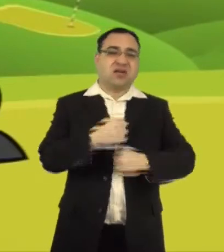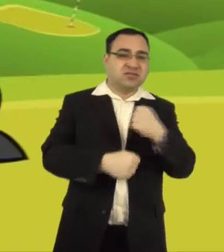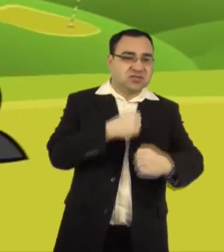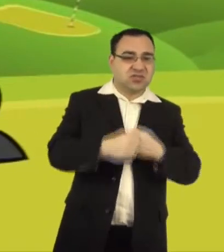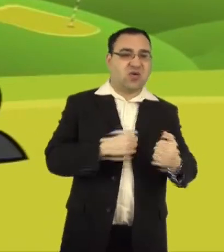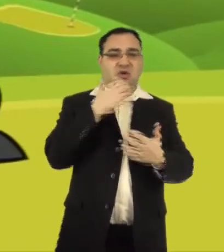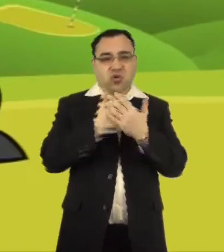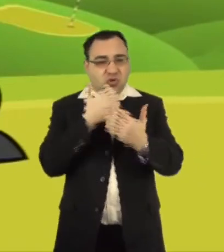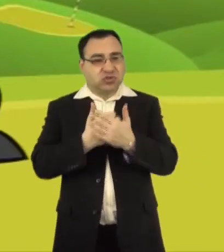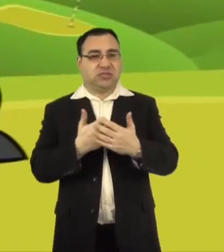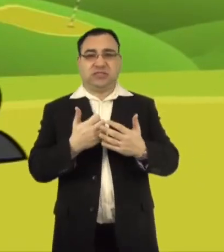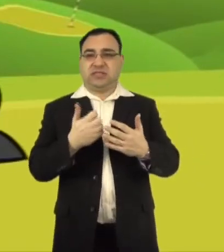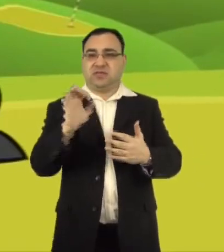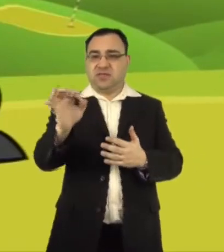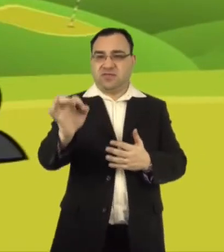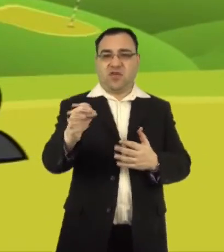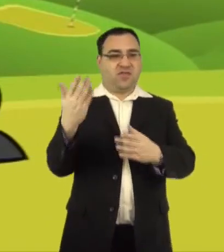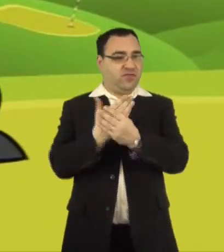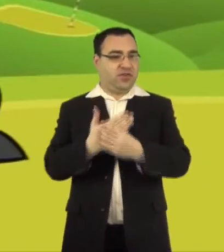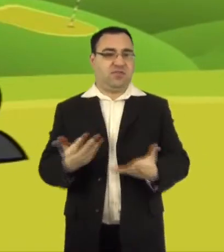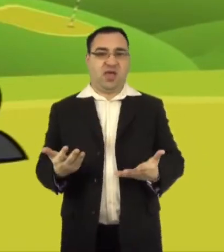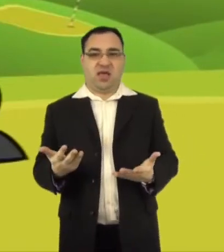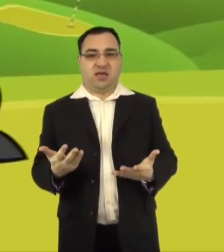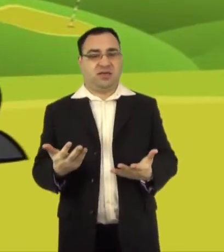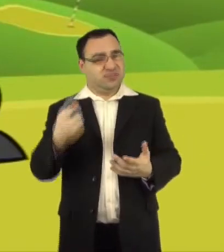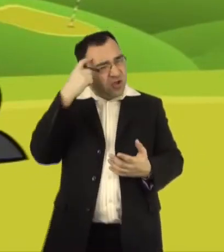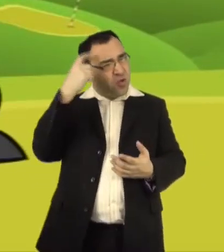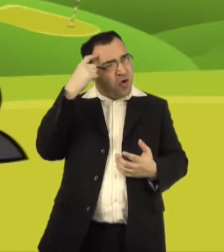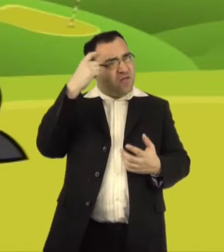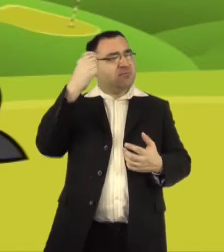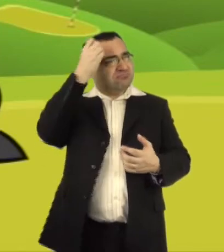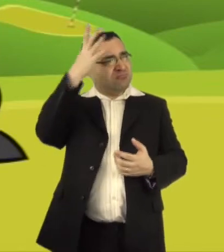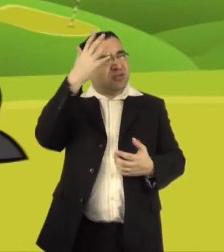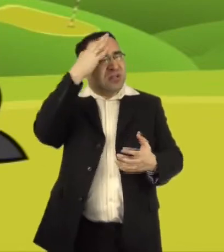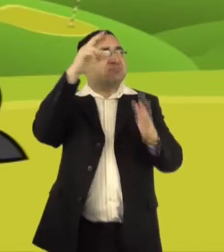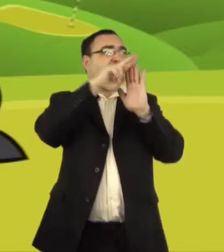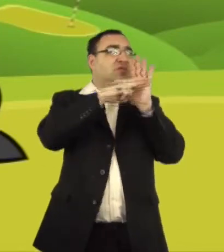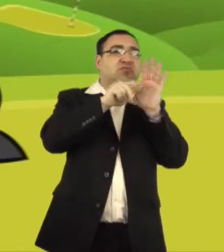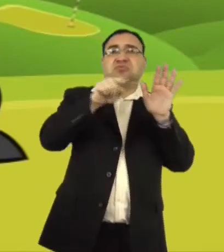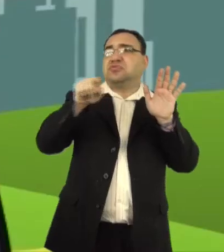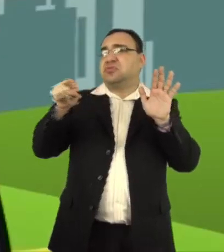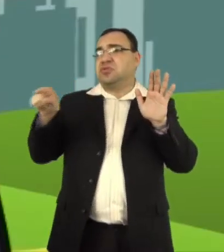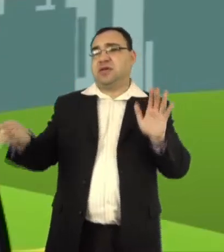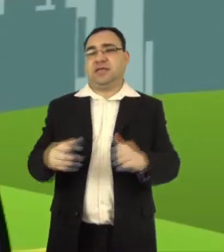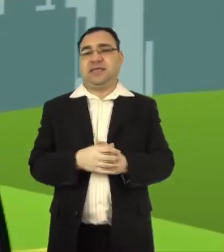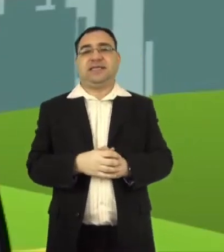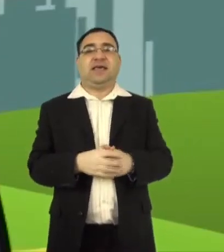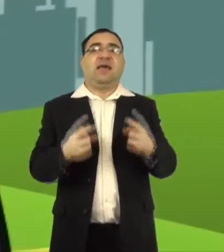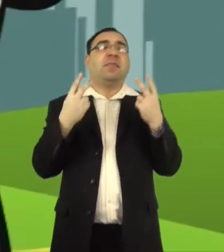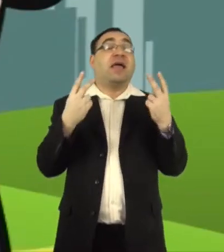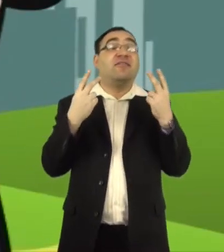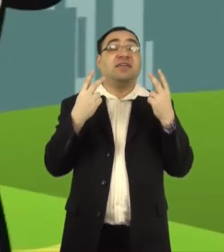działań, które są korzystne dla pana zleceniodawców, to trzeba mieć głowę na karku, znajomość prawa i w ogóle. No i